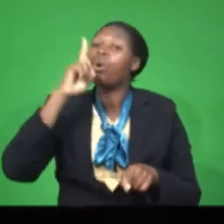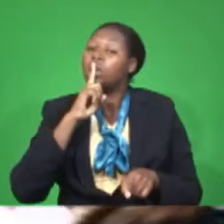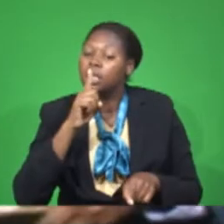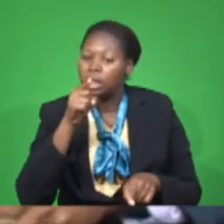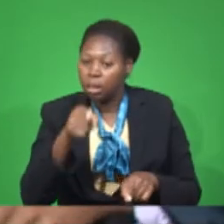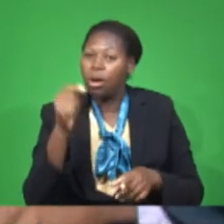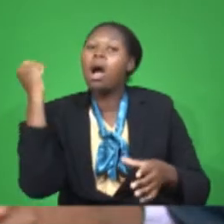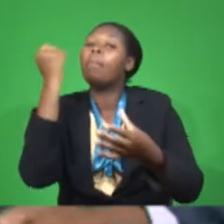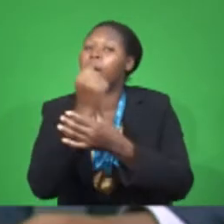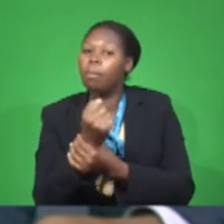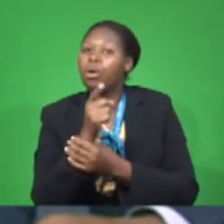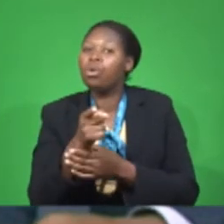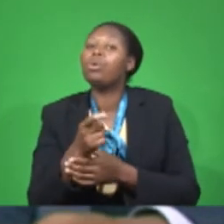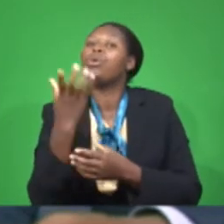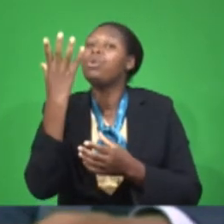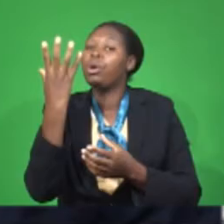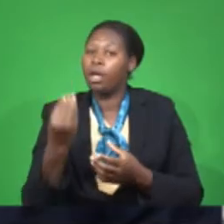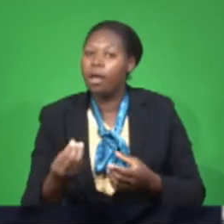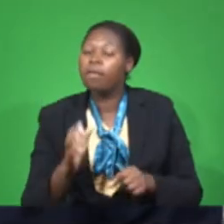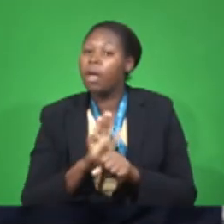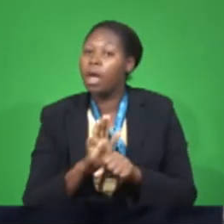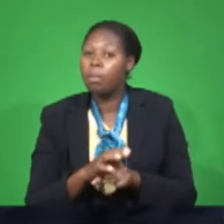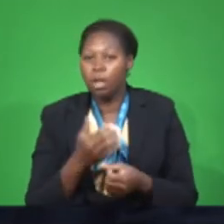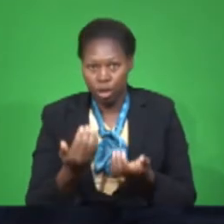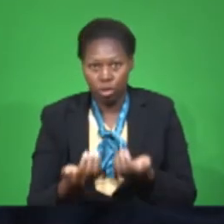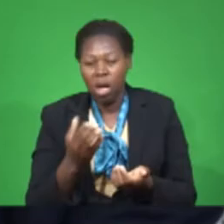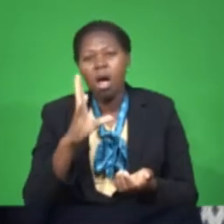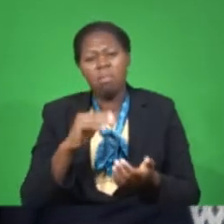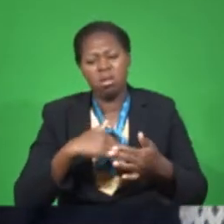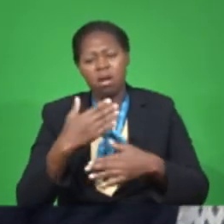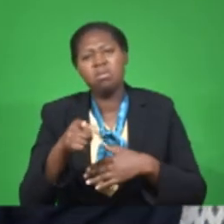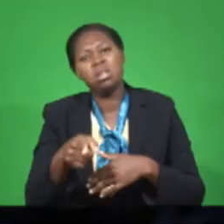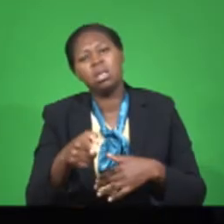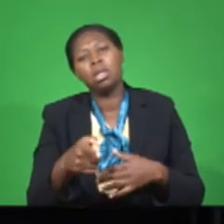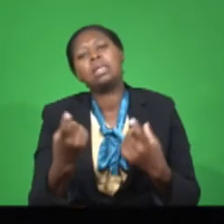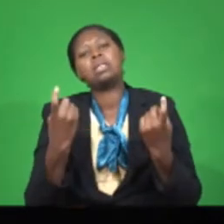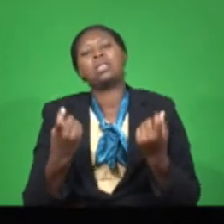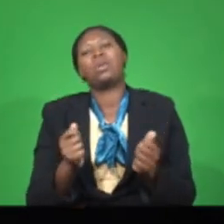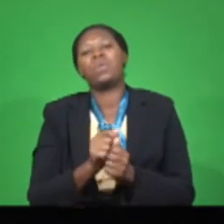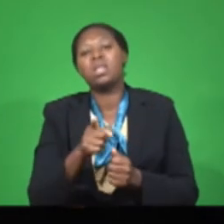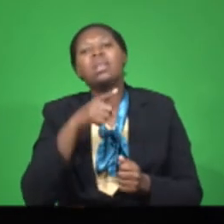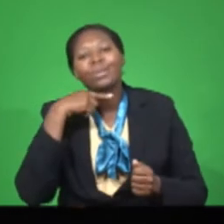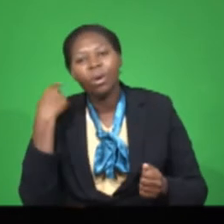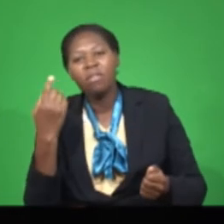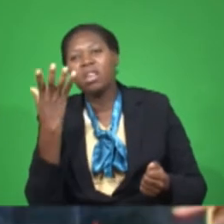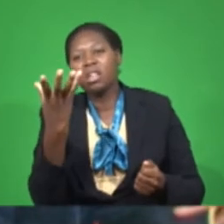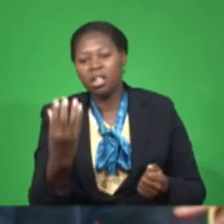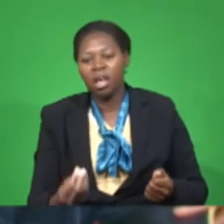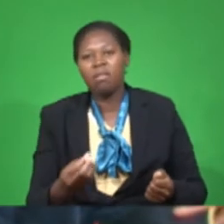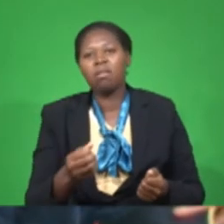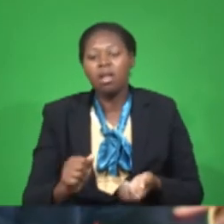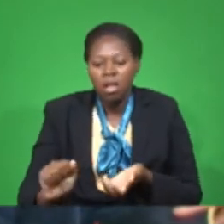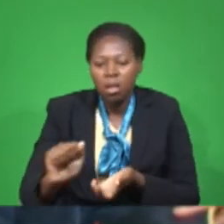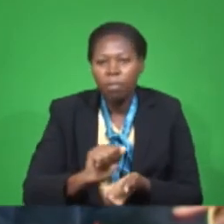naSara. Ekutora mbeiti musikana webasa. Alright. Kuti Hagari. Hagari. Kwakuchiita mwana naye kuti